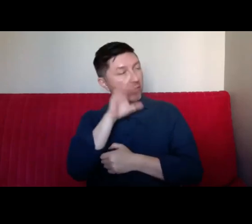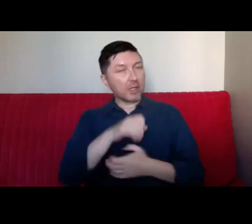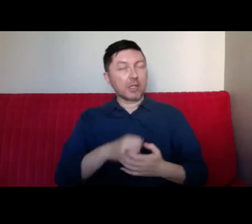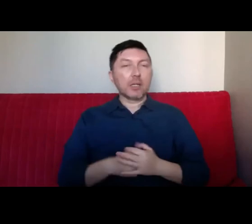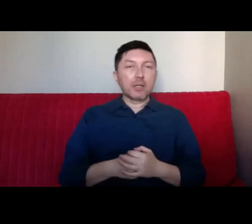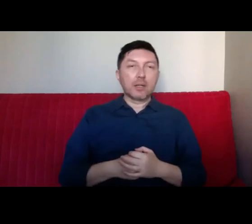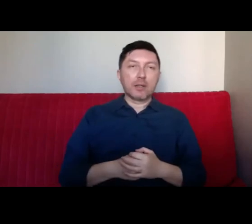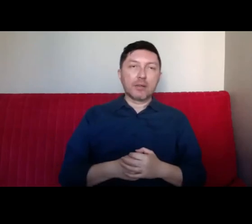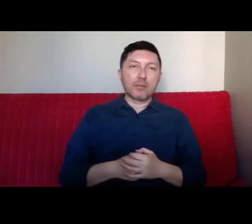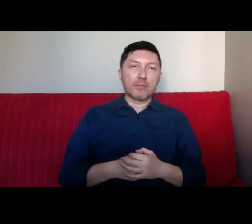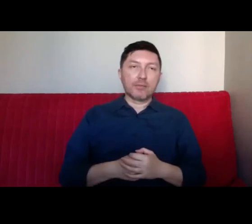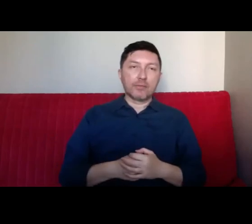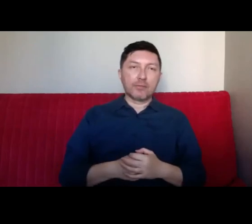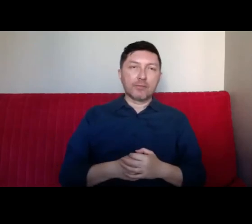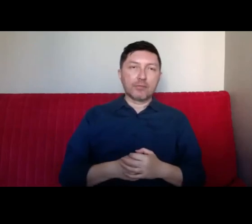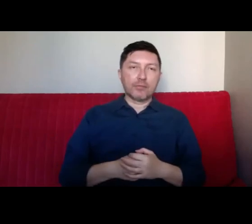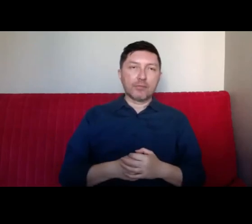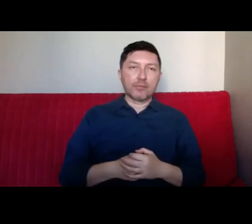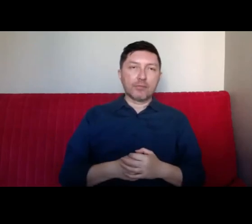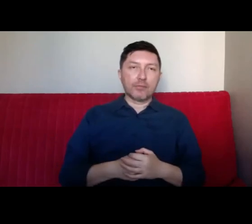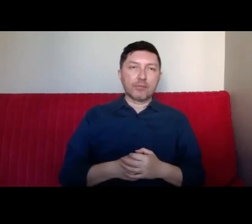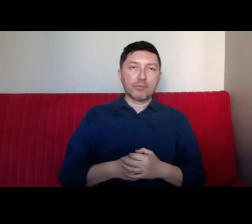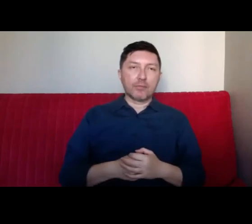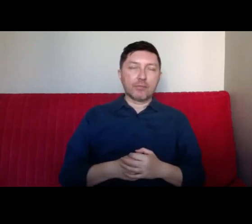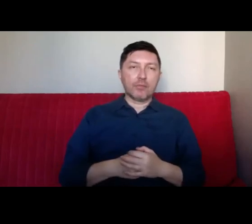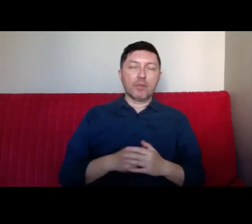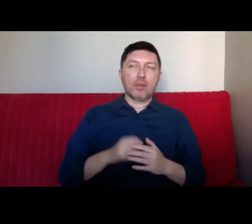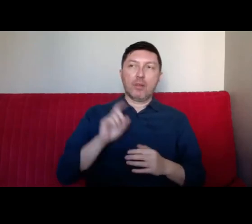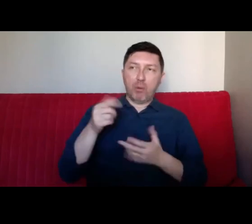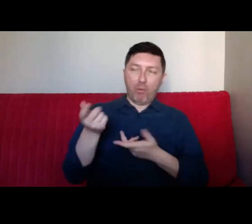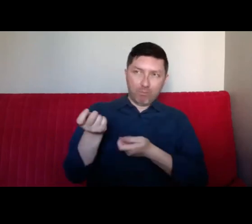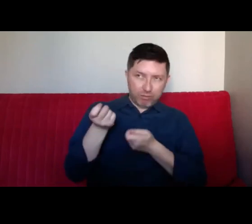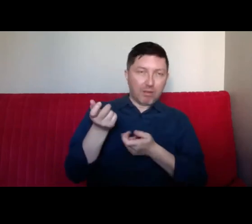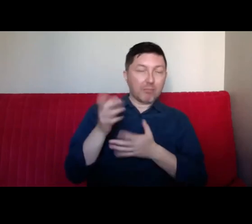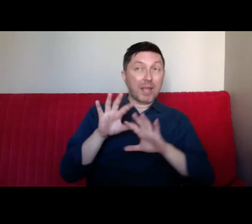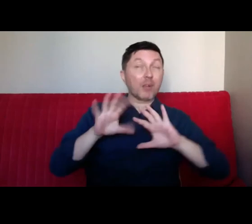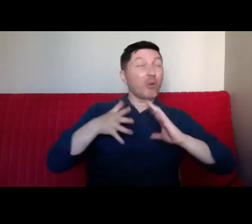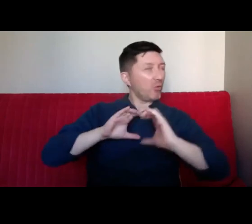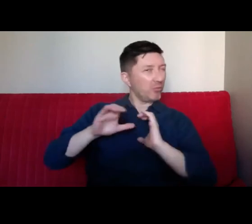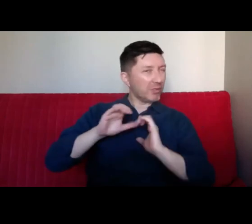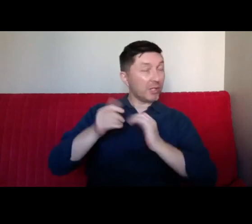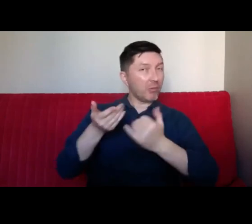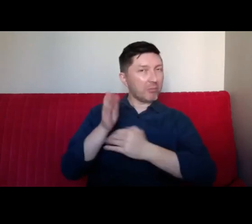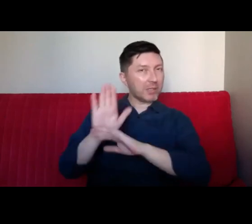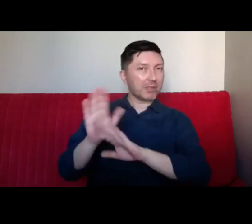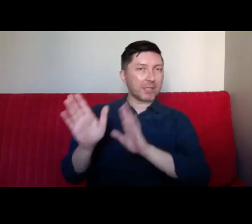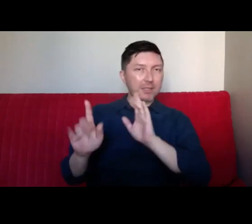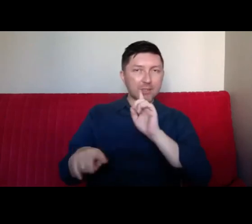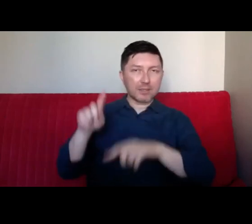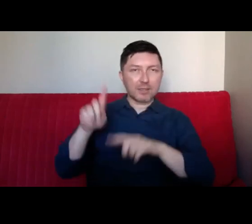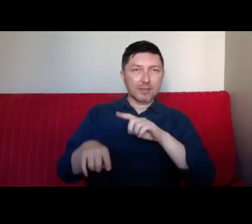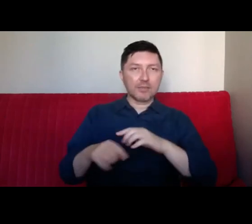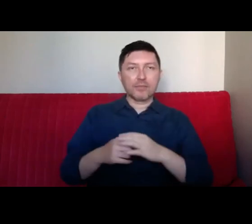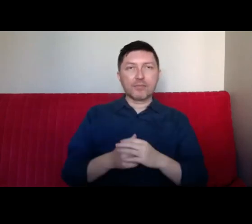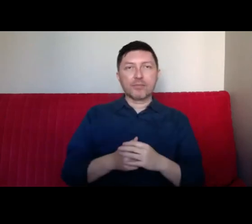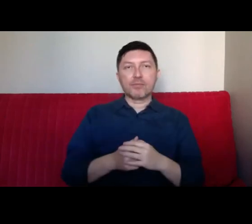Les entreprises peuvent être intéressées dans l'emploi pour cette personne en situation de handicap, mais ça dépend de la communication, de la façon dont c'est présenté. Donc, quand on parle d'entreprise, ils nous